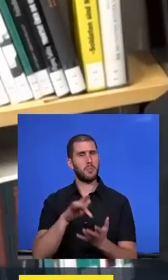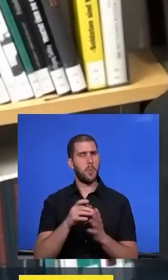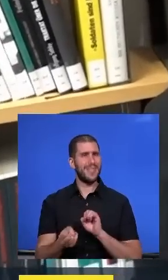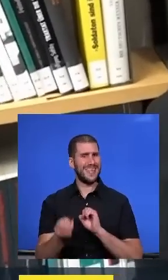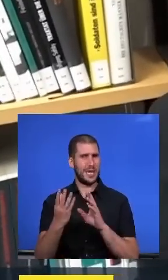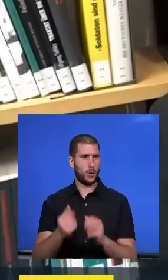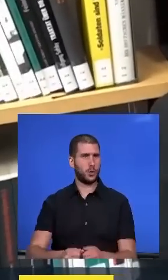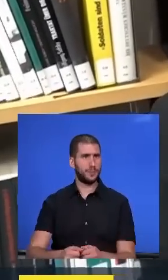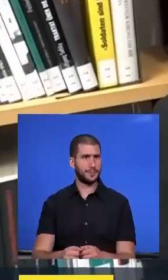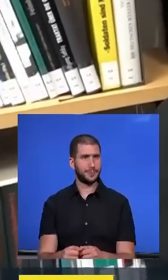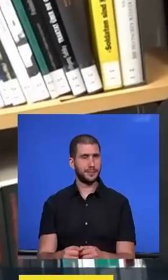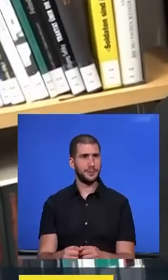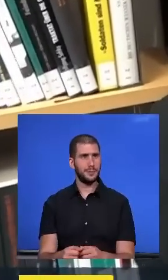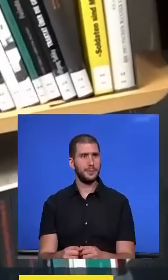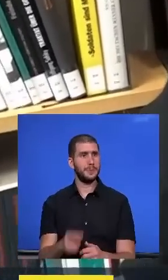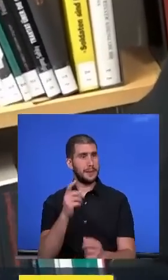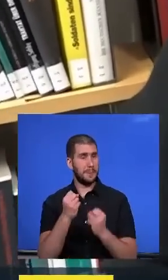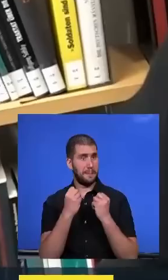of deportations. And